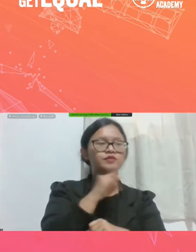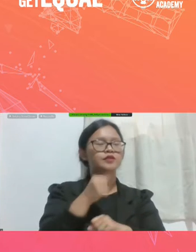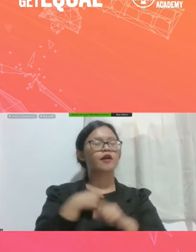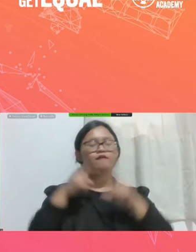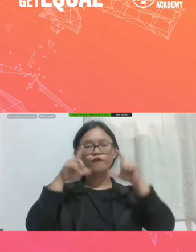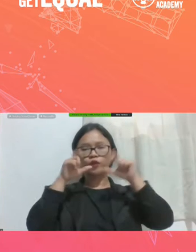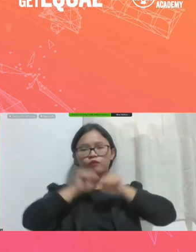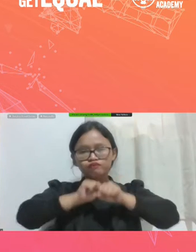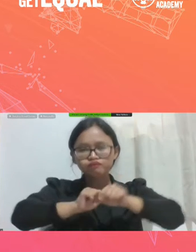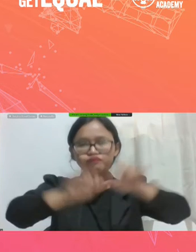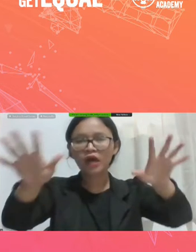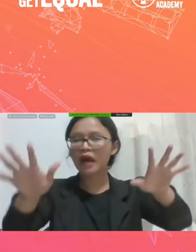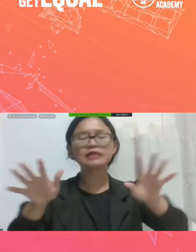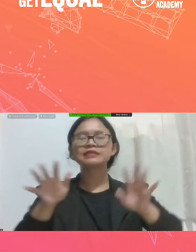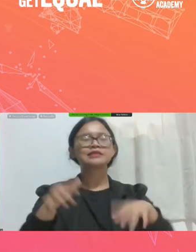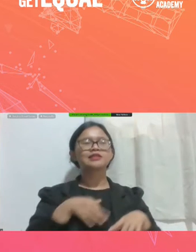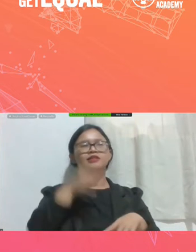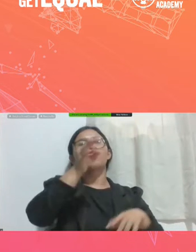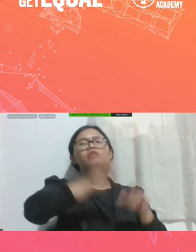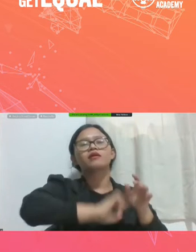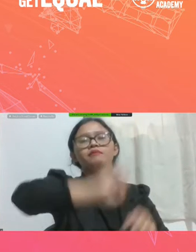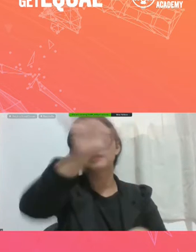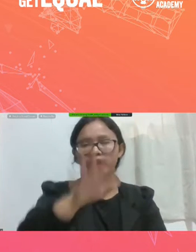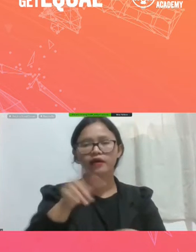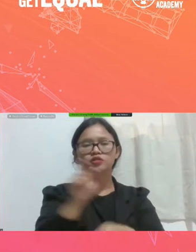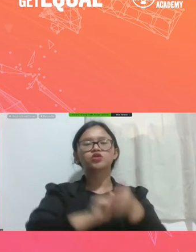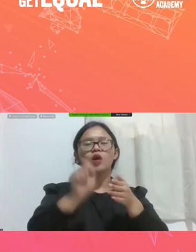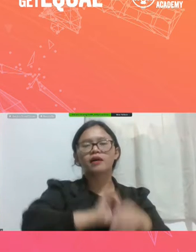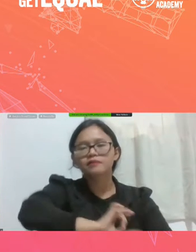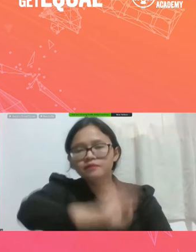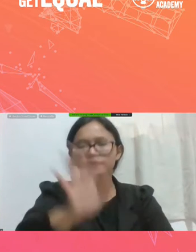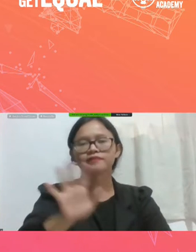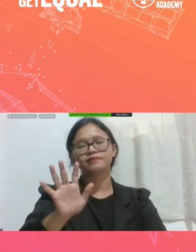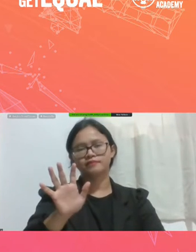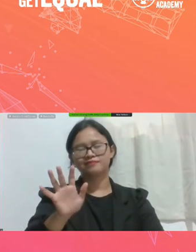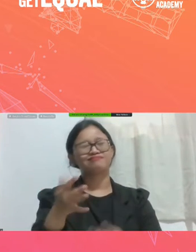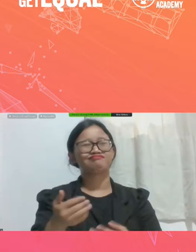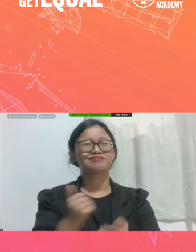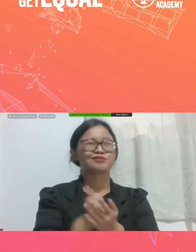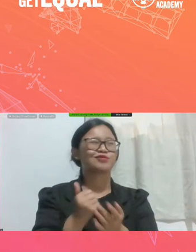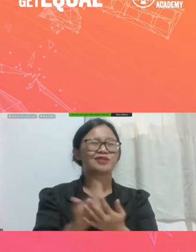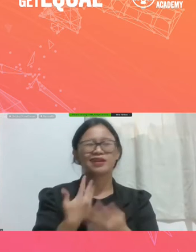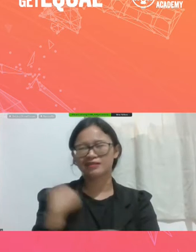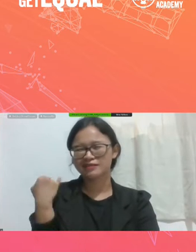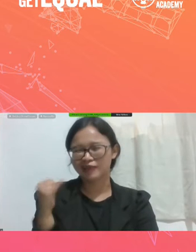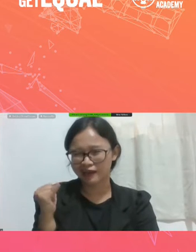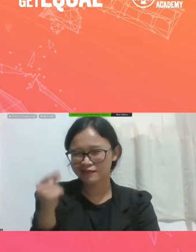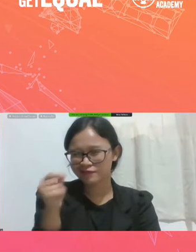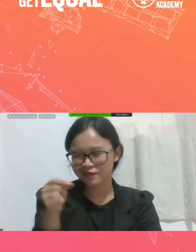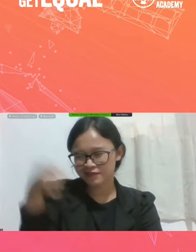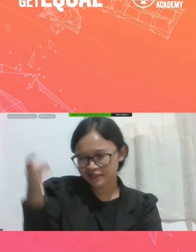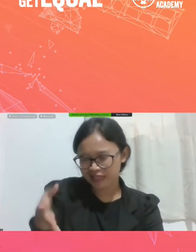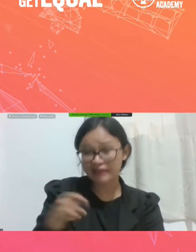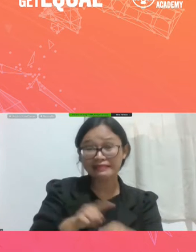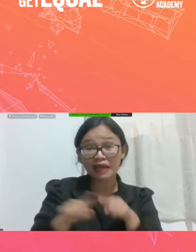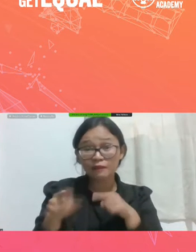pindah pekerjaan, pindah kota, pindah pekerjaan, pindah sekolah. Nah, ini yang sebenarnya cukup parah dampaknya, tapi seringkali orang tidak